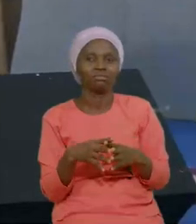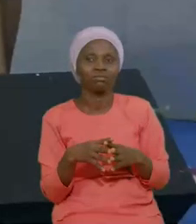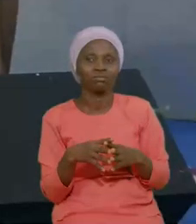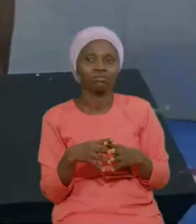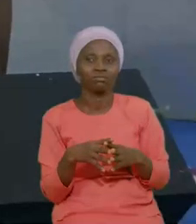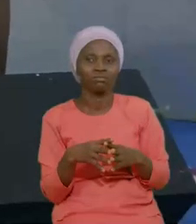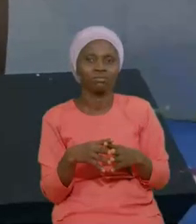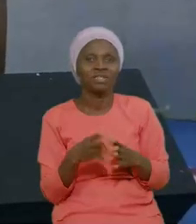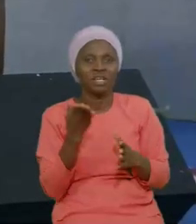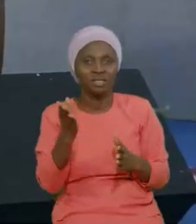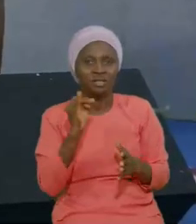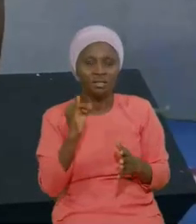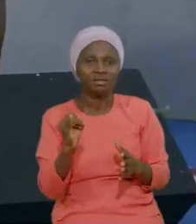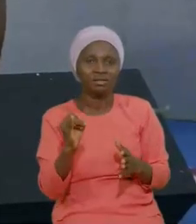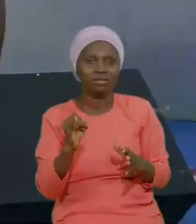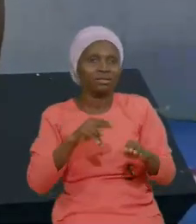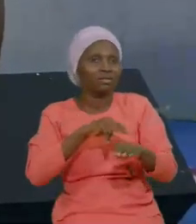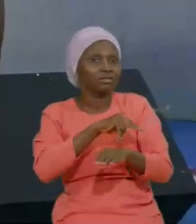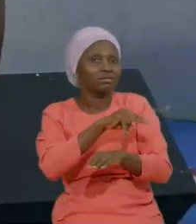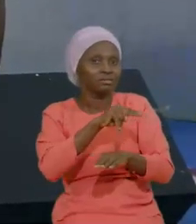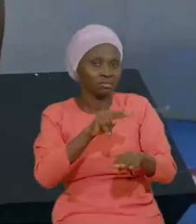La lumière a un objectif.